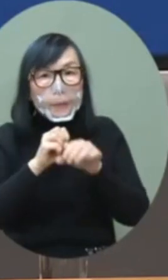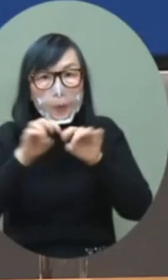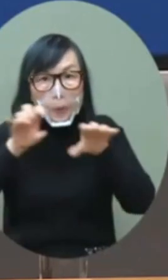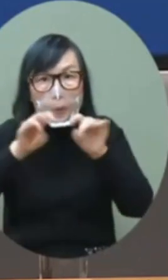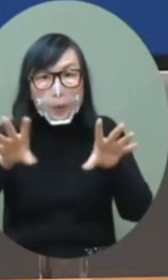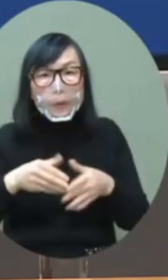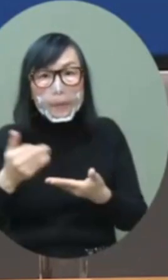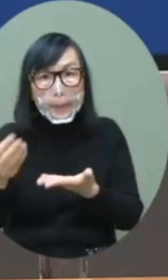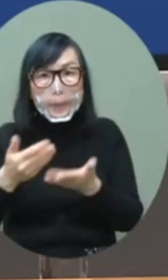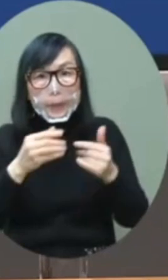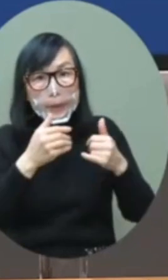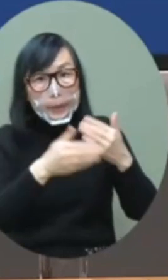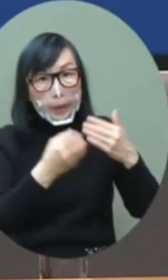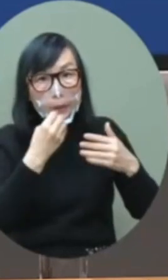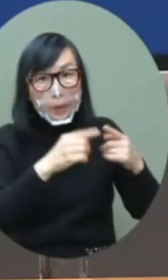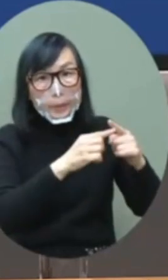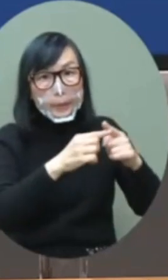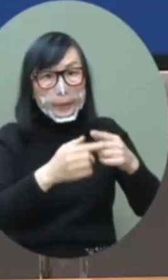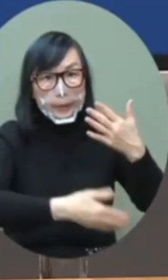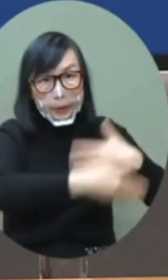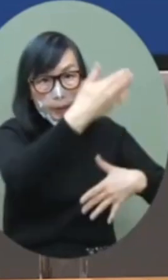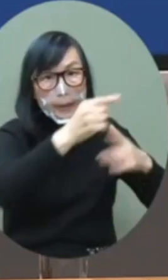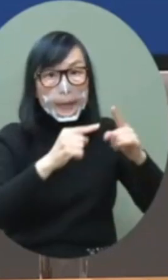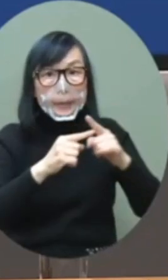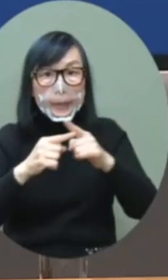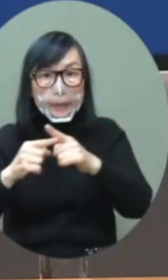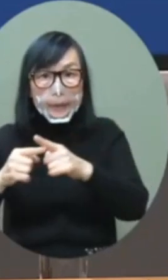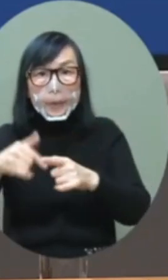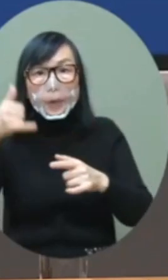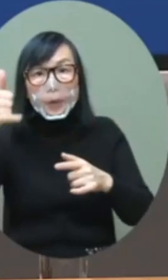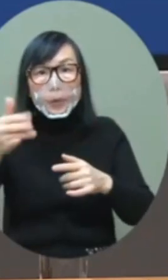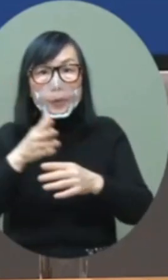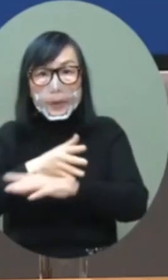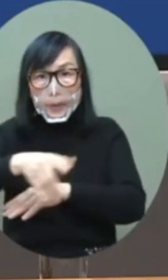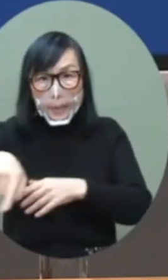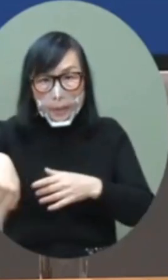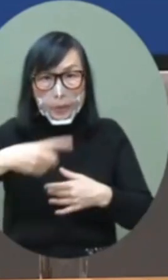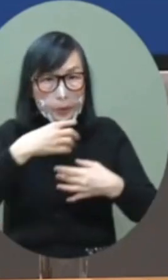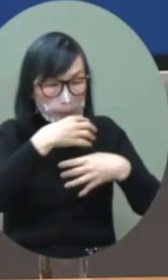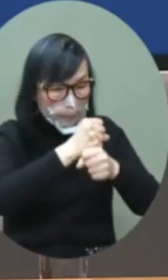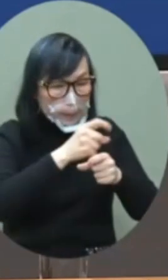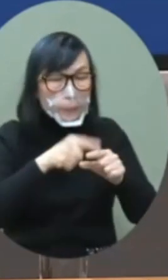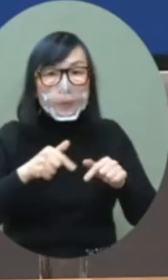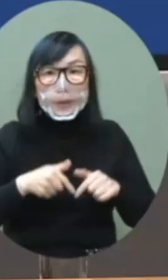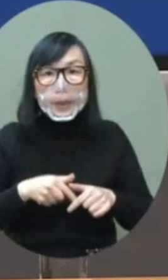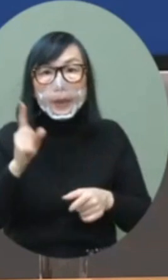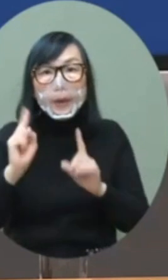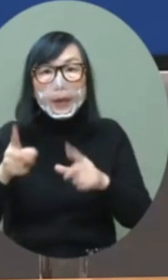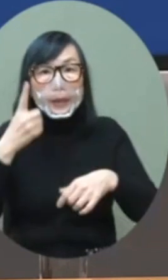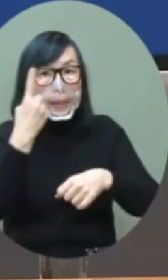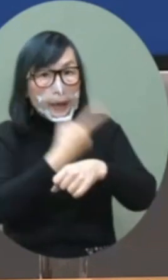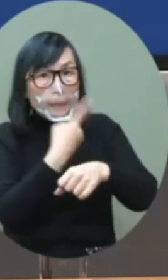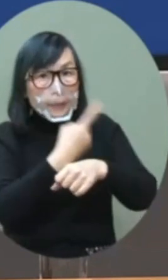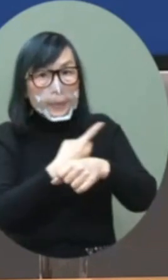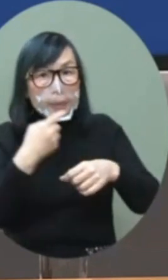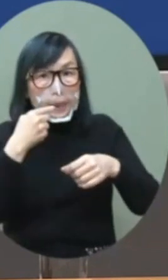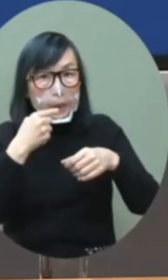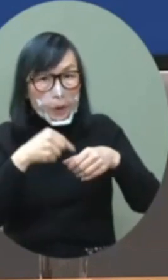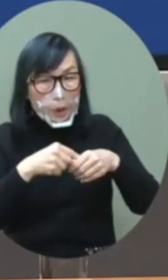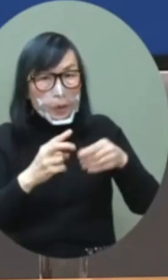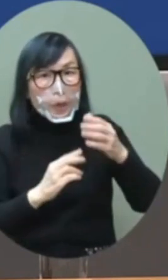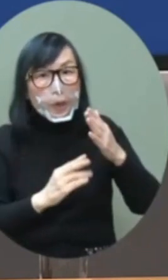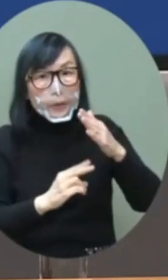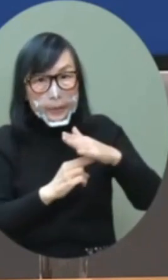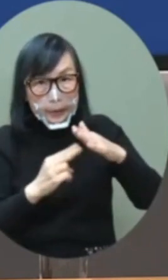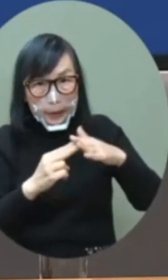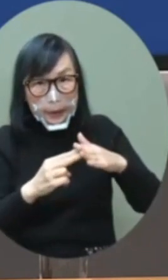啲市民咧就係去呢啲社區嘅檢測中心啦，或者係流動嘅採樣站嗰度咧嚟